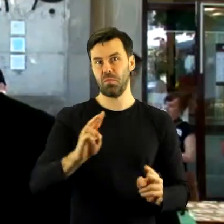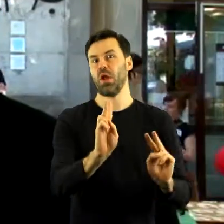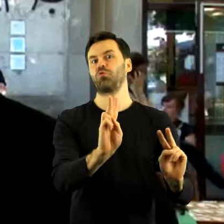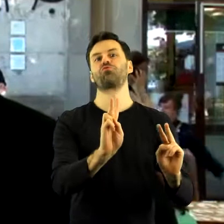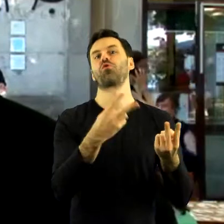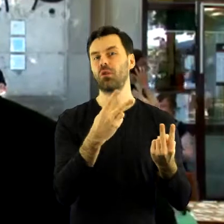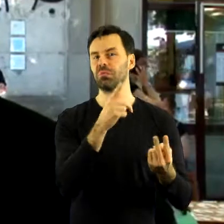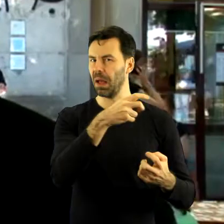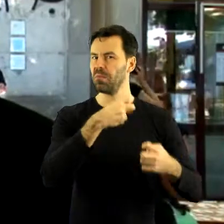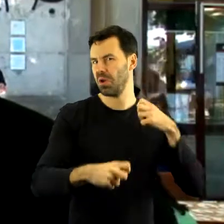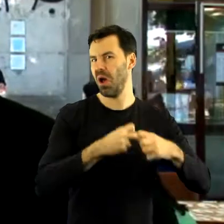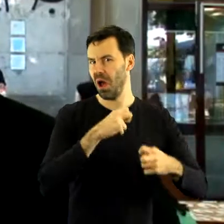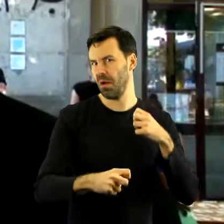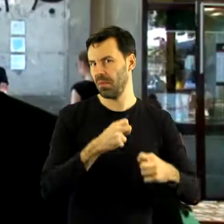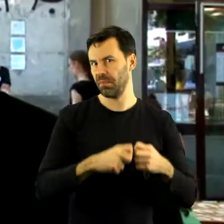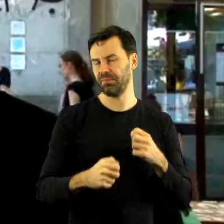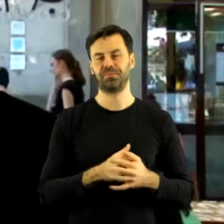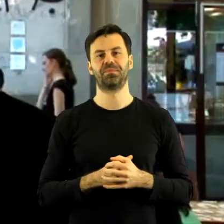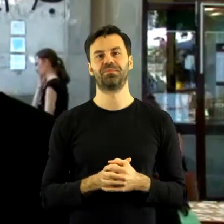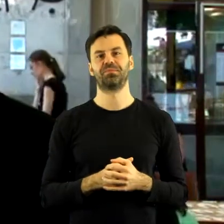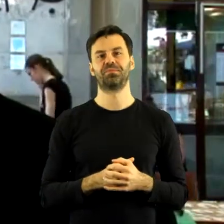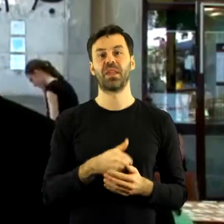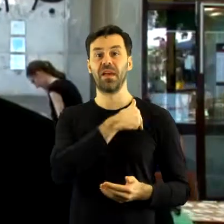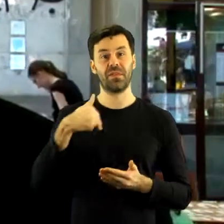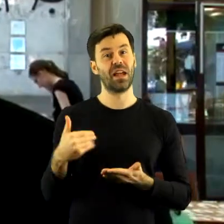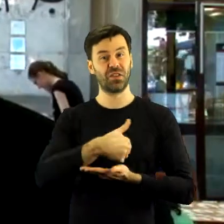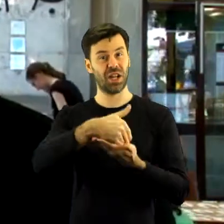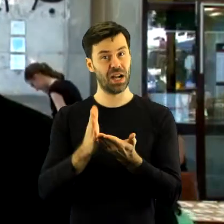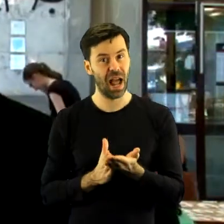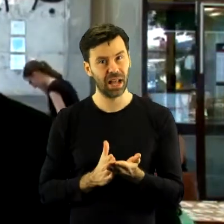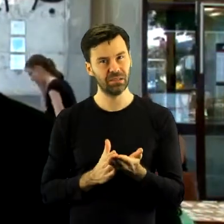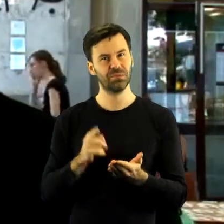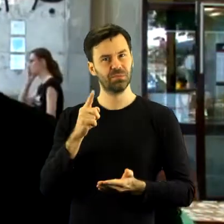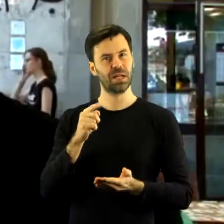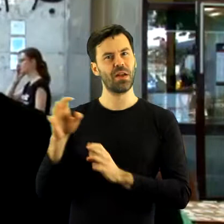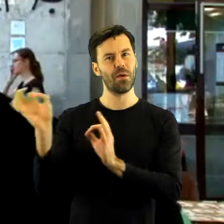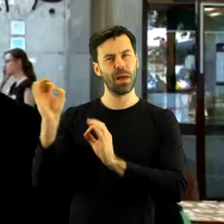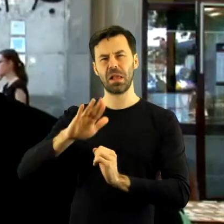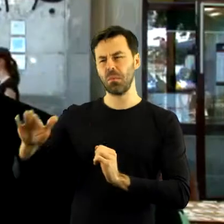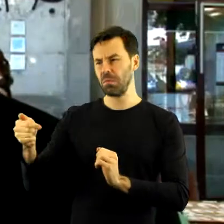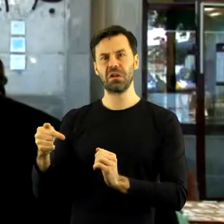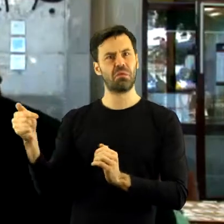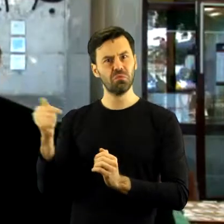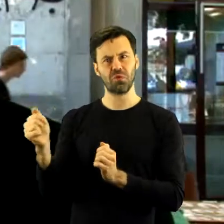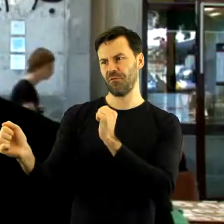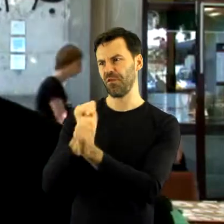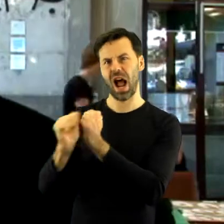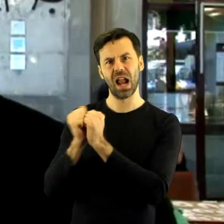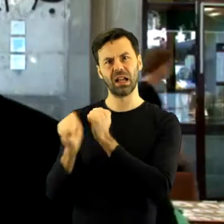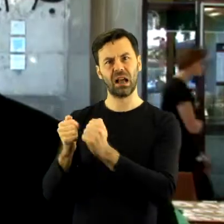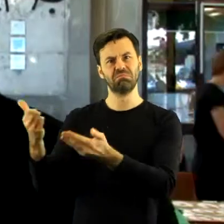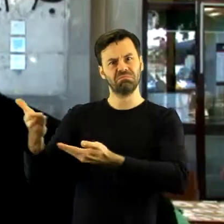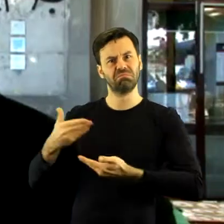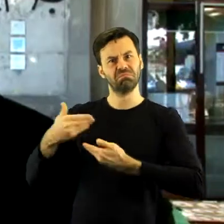no, mógłby mieć duże trudności, żeby ją uzyskać. Niestety w naszym kraju często jest tak, że o tę informację publiczną trzeba walczyć i